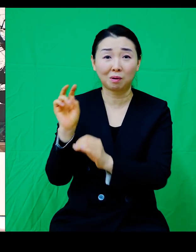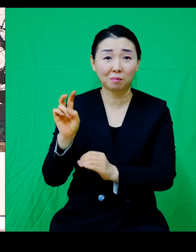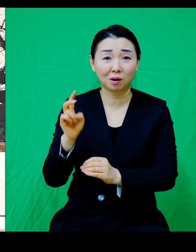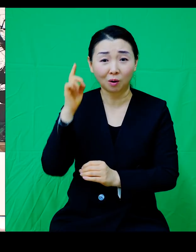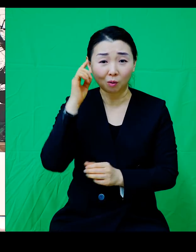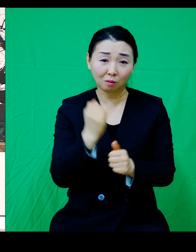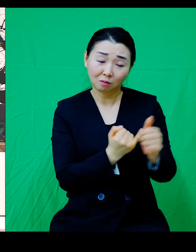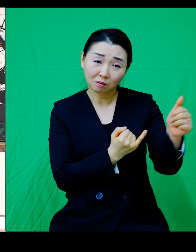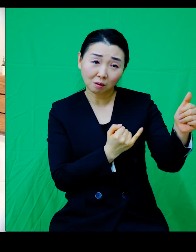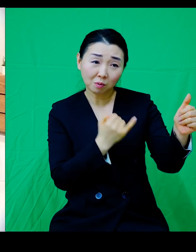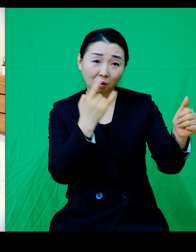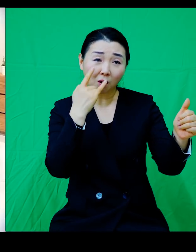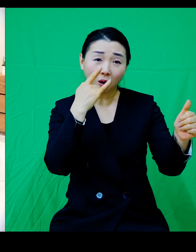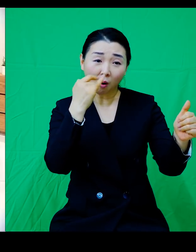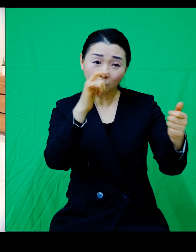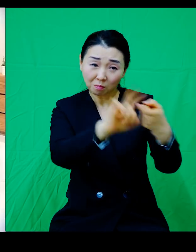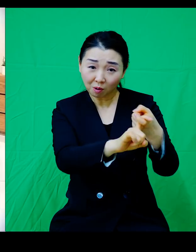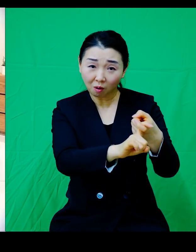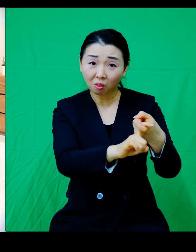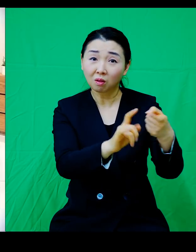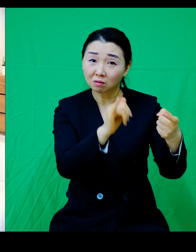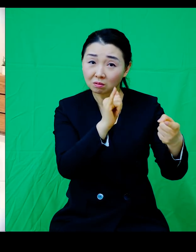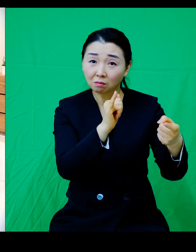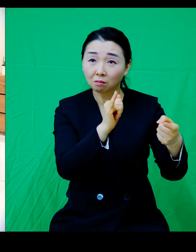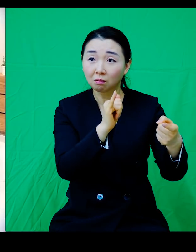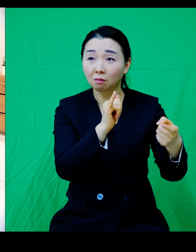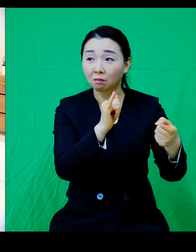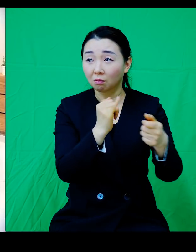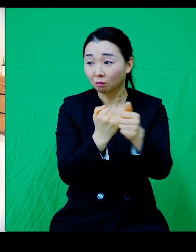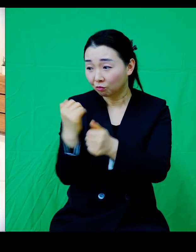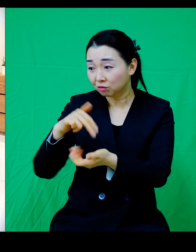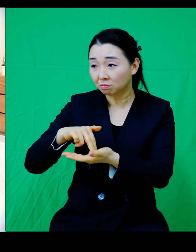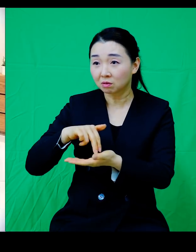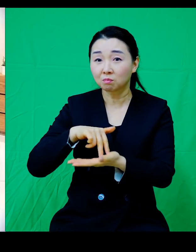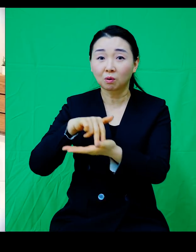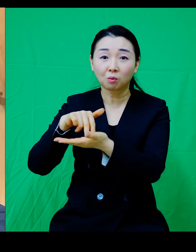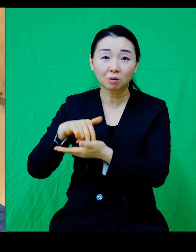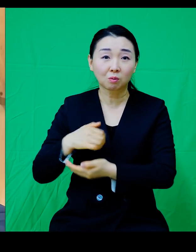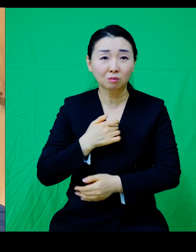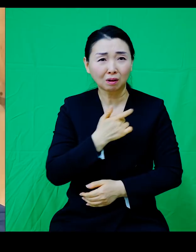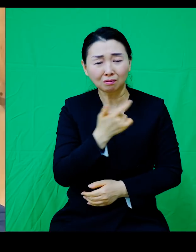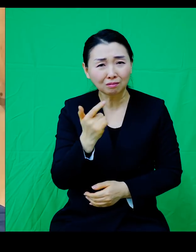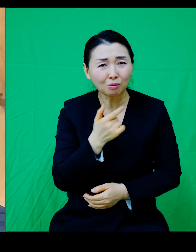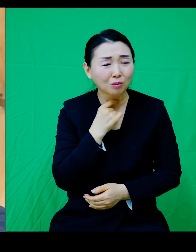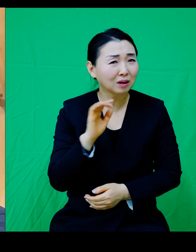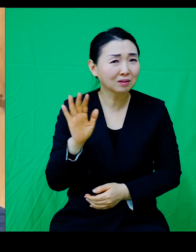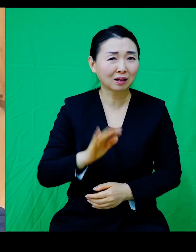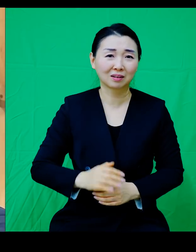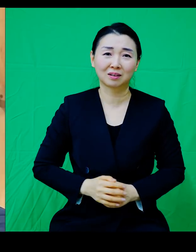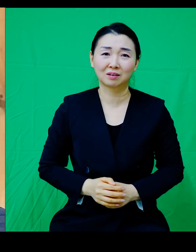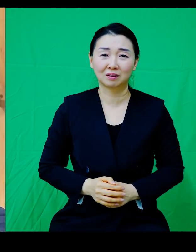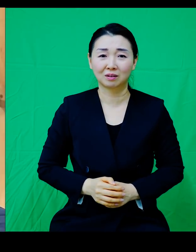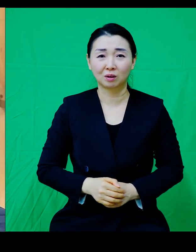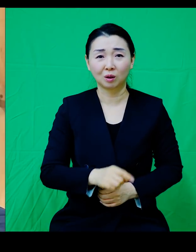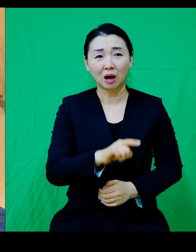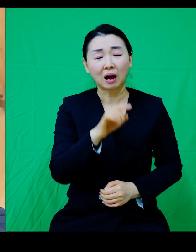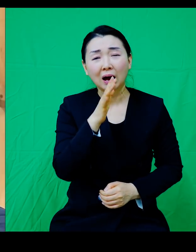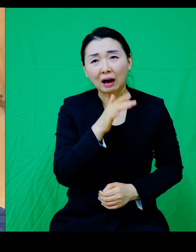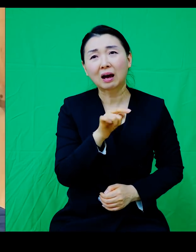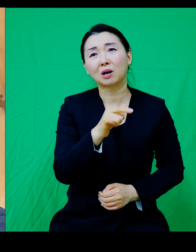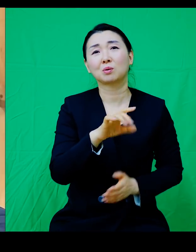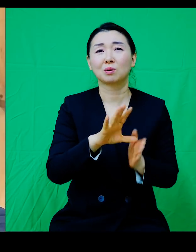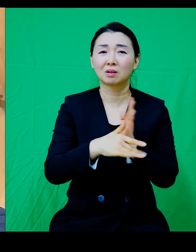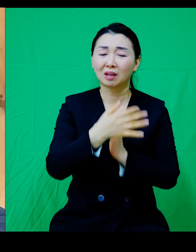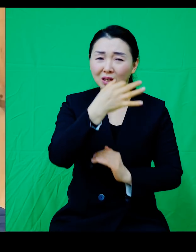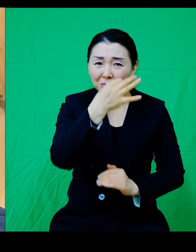공감하실 거예요. 아니 이렇게 남편이 어머니 편 들면 너무 외롭고 근데 왜 저희는 나랑 결혼했나 큰 걸 바라는 게 아니라 네. 네가